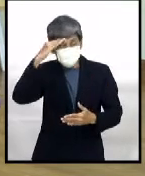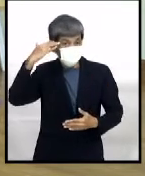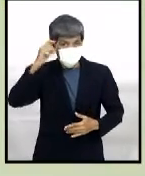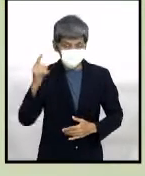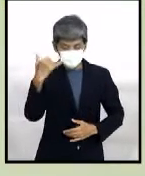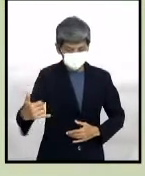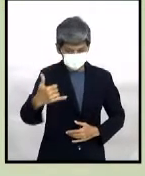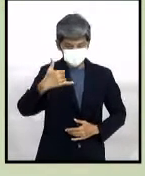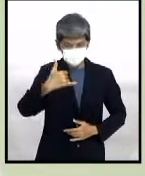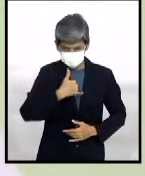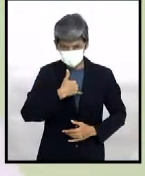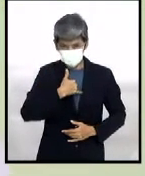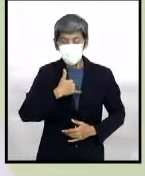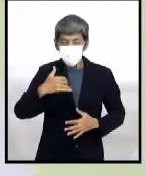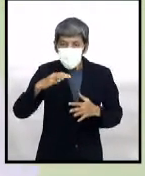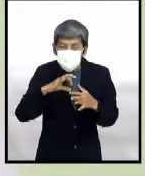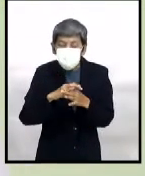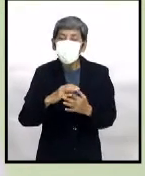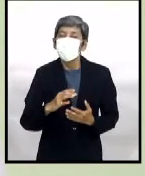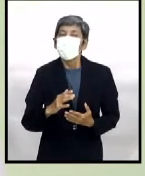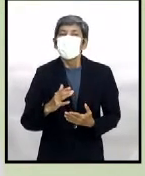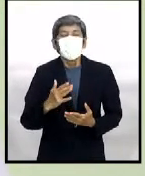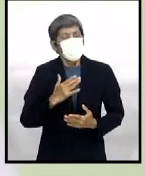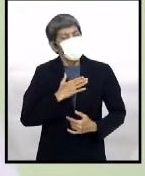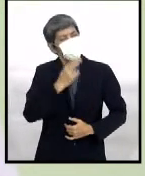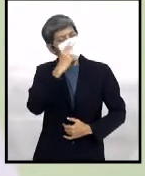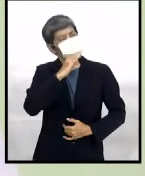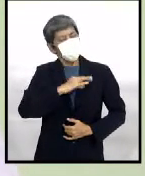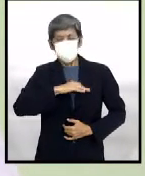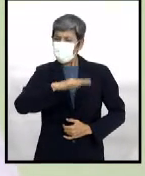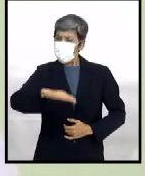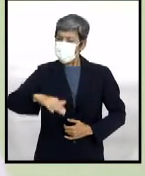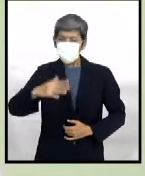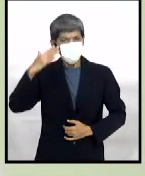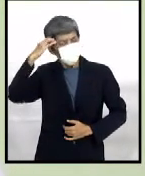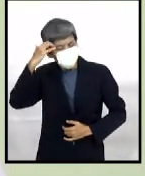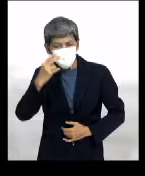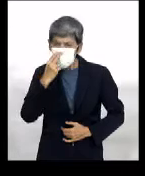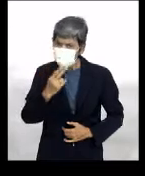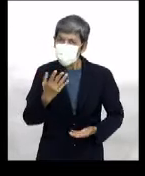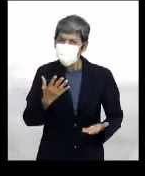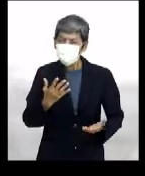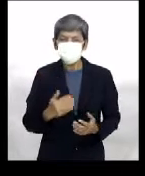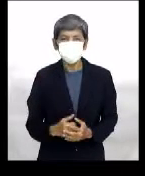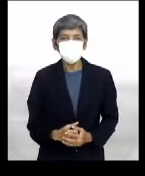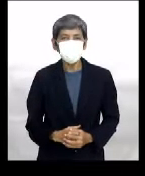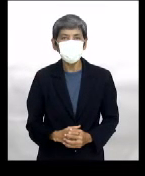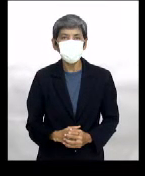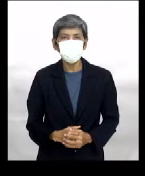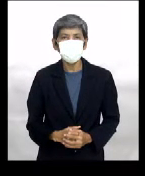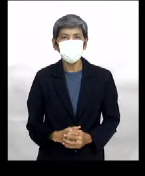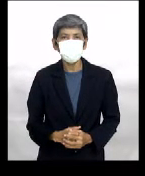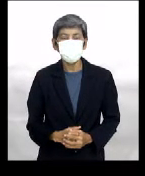มคนแรกเป็นคนชักนำเข้าสู่วงการหนึ่งว่าทำให้ผมมองเด็กที่มาทำงานพิเศษเปลี่ยนไป